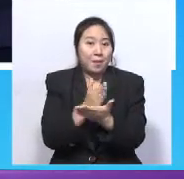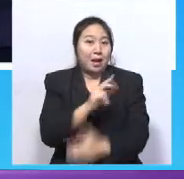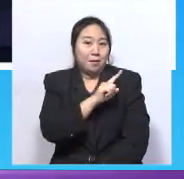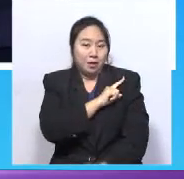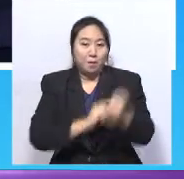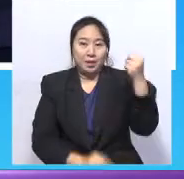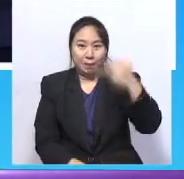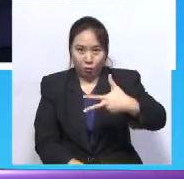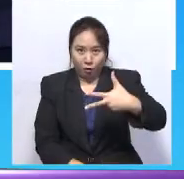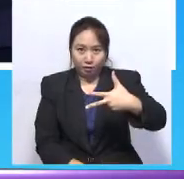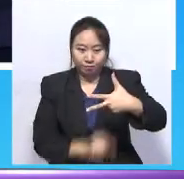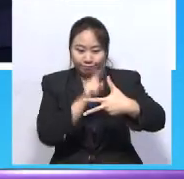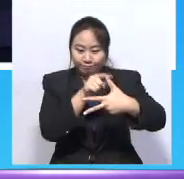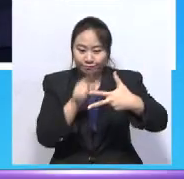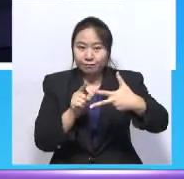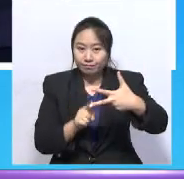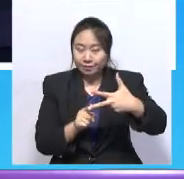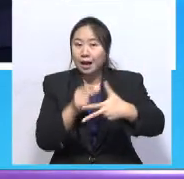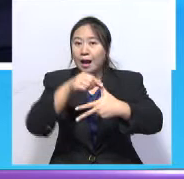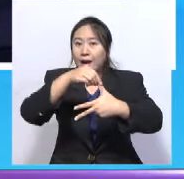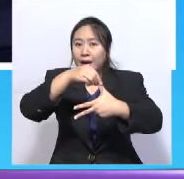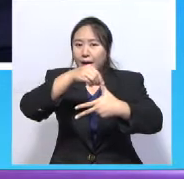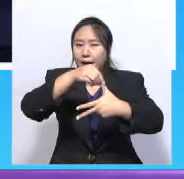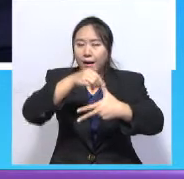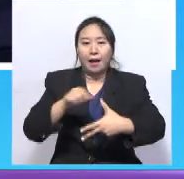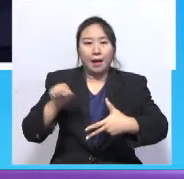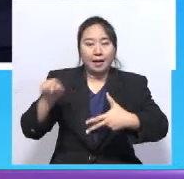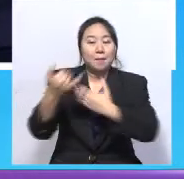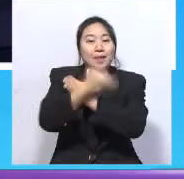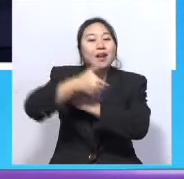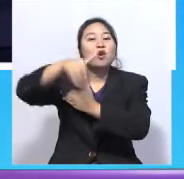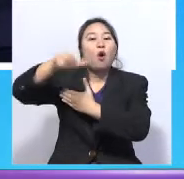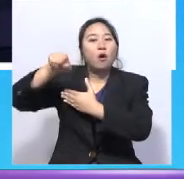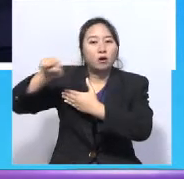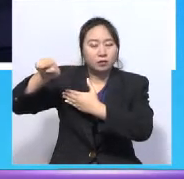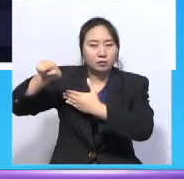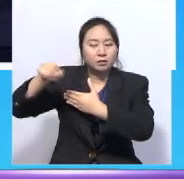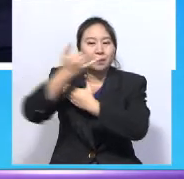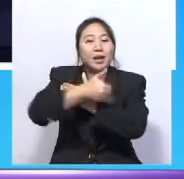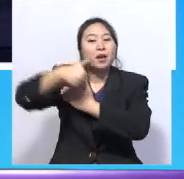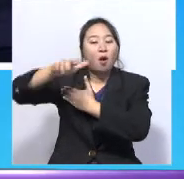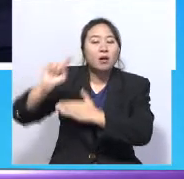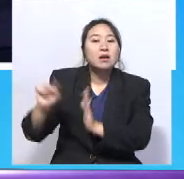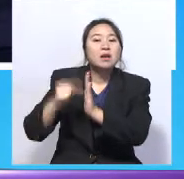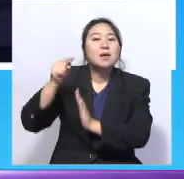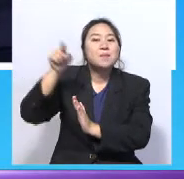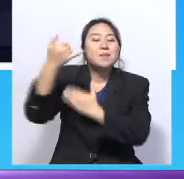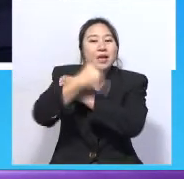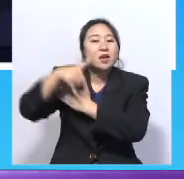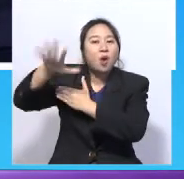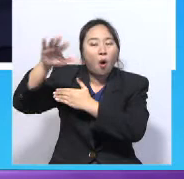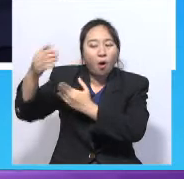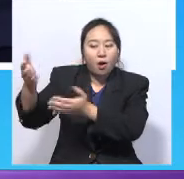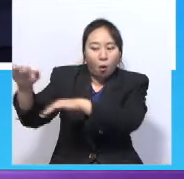3ช่วงกันแล้วกันนะครับผมช่วงแรกเนี่ยเป็นช่วงที่นอกประเทศเรานะครับคือตั้งแต่ต้นทางมาจากต่างประเทศนะ